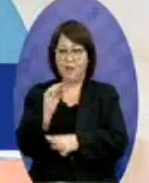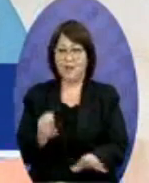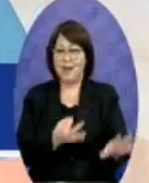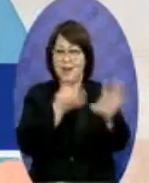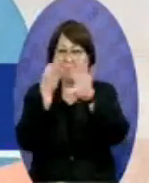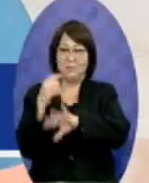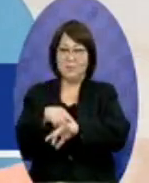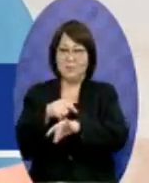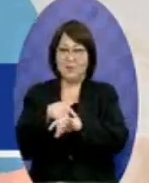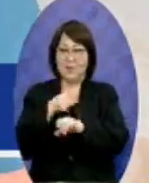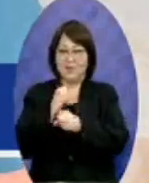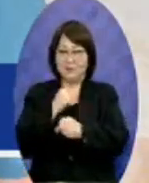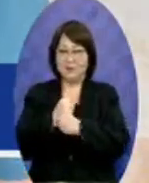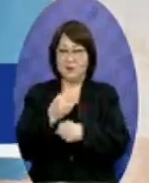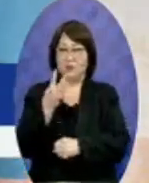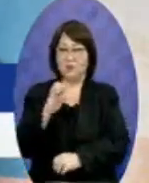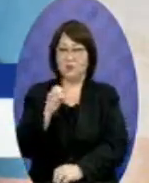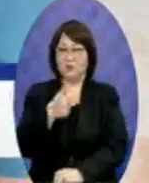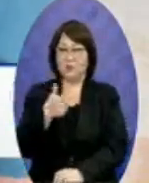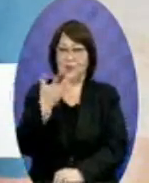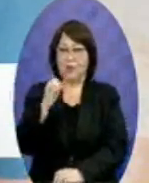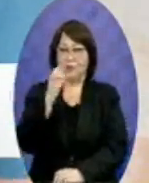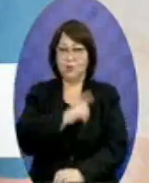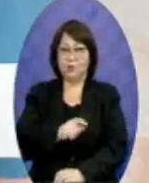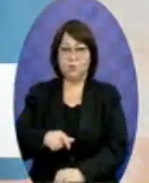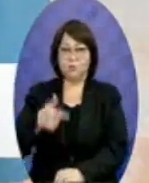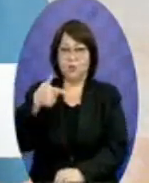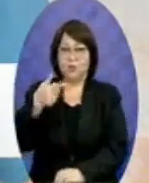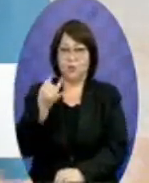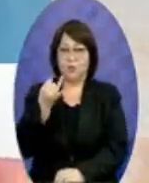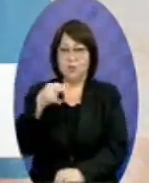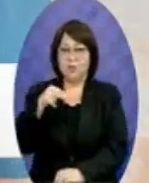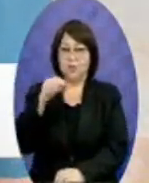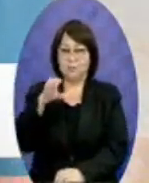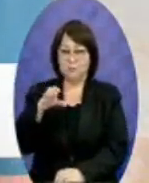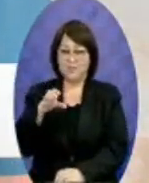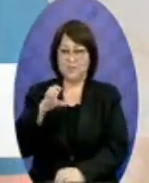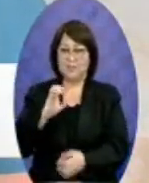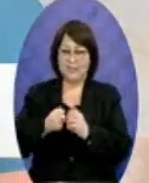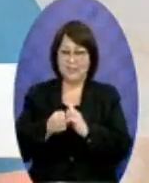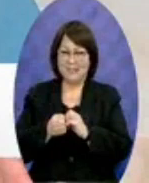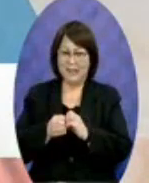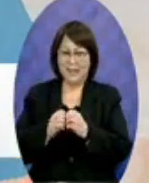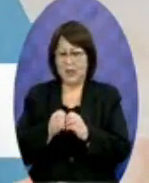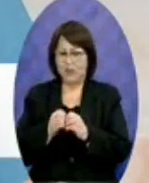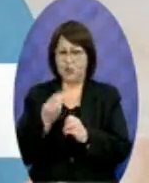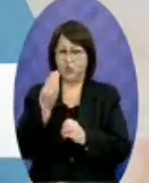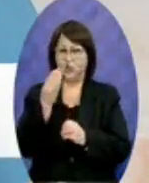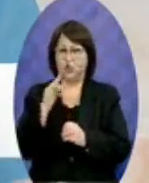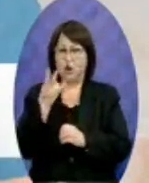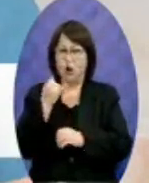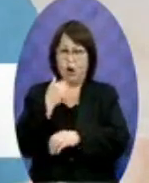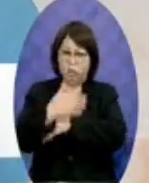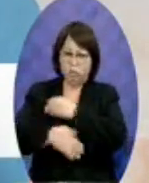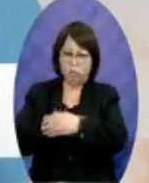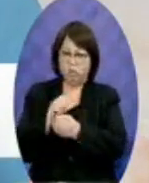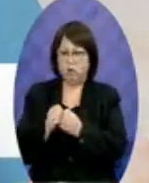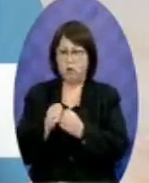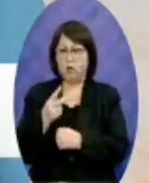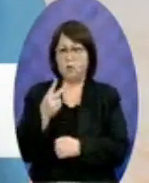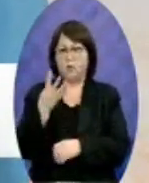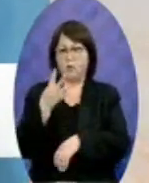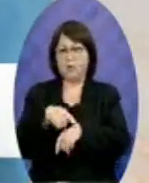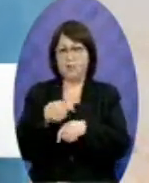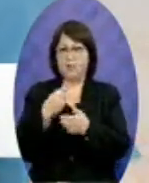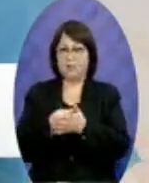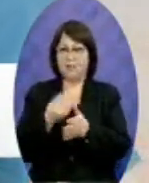хүн төвчлөлт юм. Зөвхөн гипс хийхэд гипс тавихад 24 цагт бол ерөөсөө доот нь 70-90